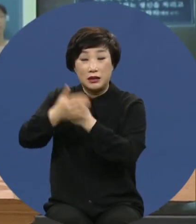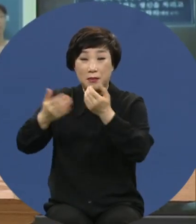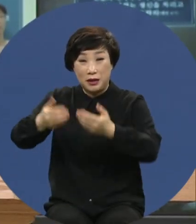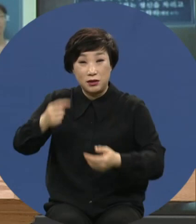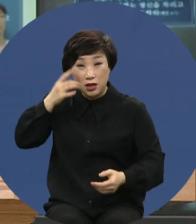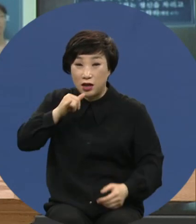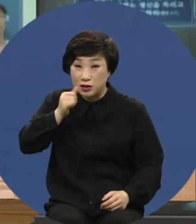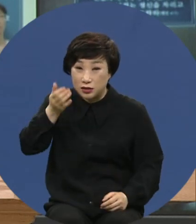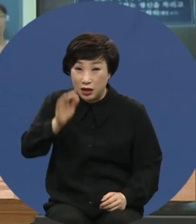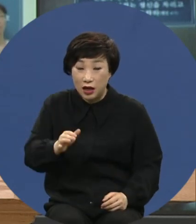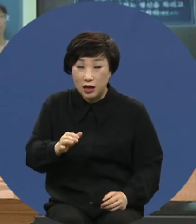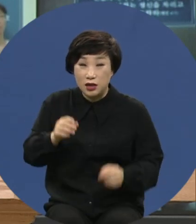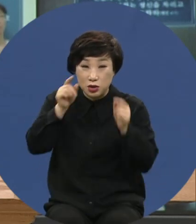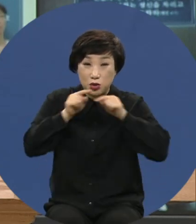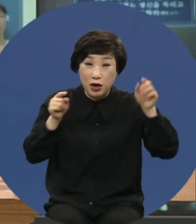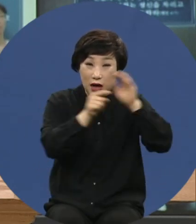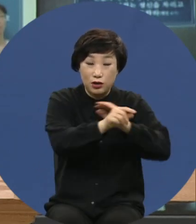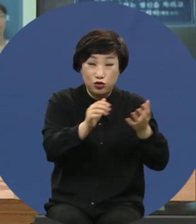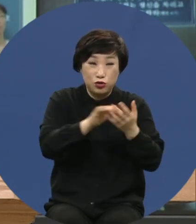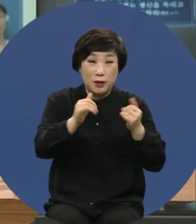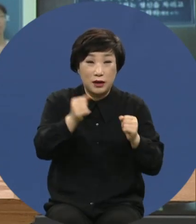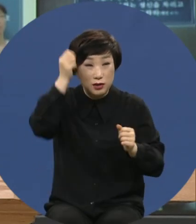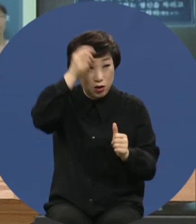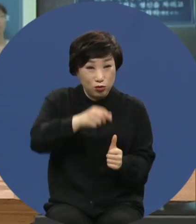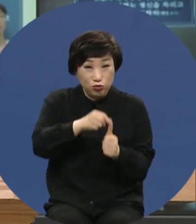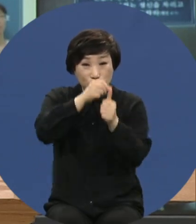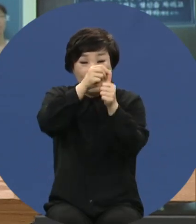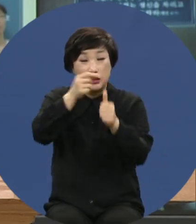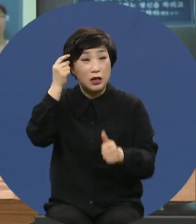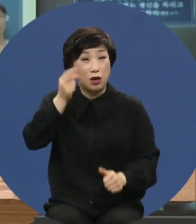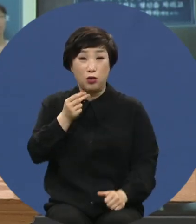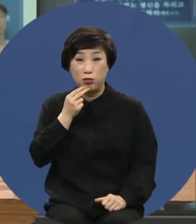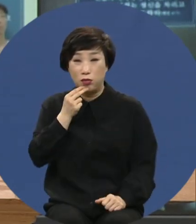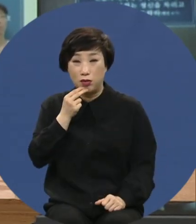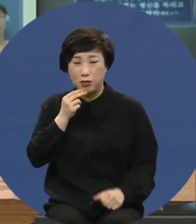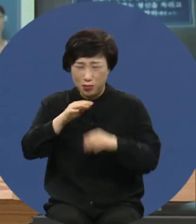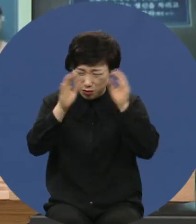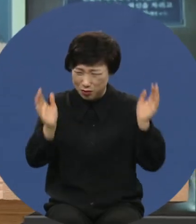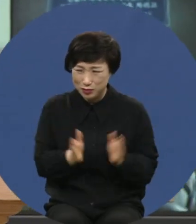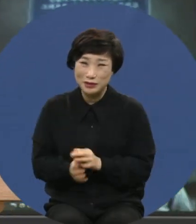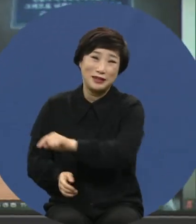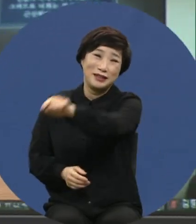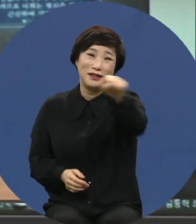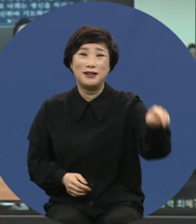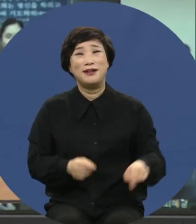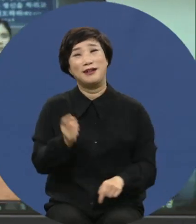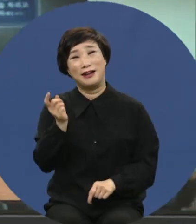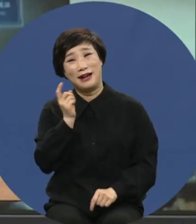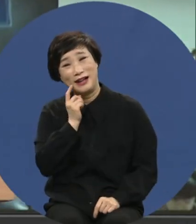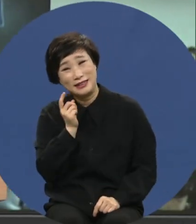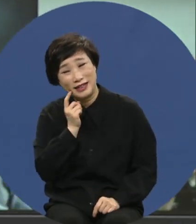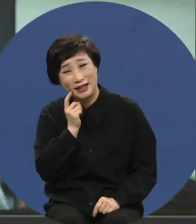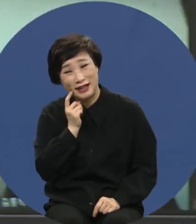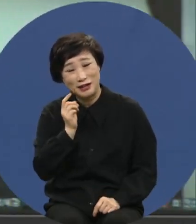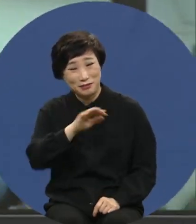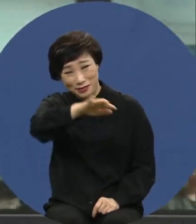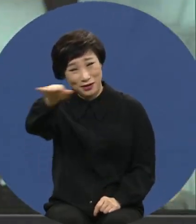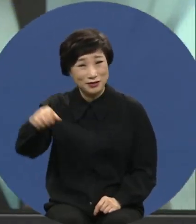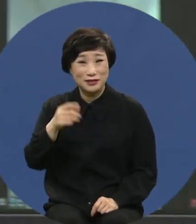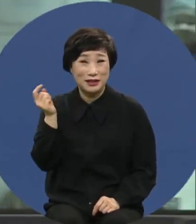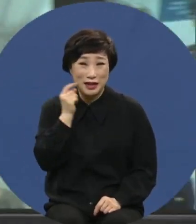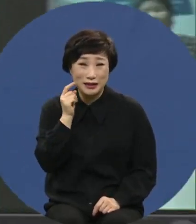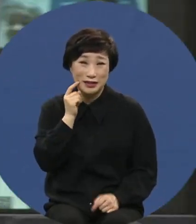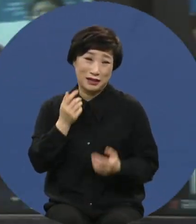가는 영혼을 살려보겠다는 그 생명의 정신이 없는 것, 이거 다 가짜 아니요? 응? 이거 다 가짜 아니냐